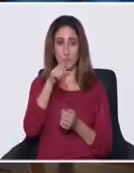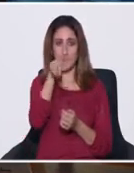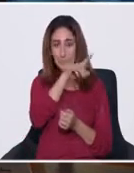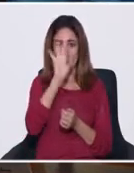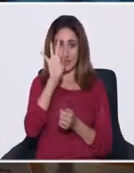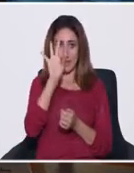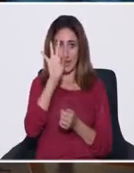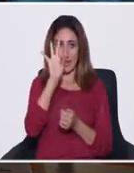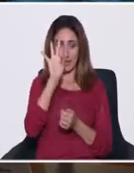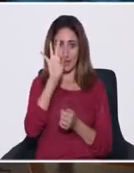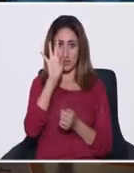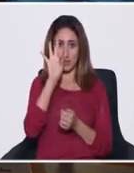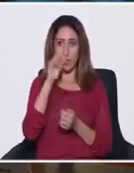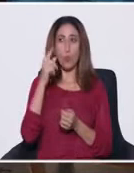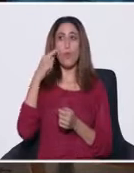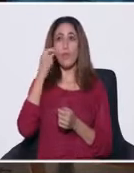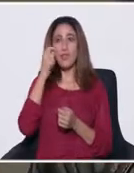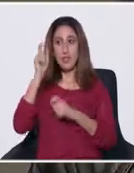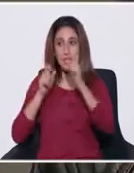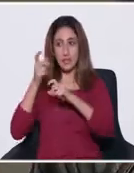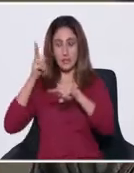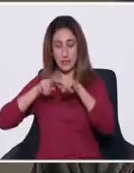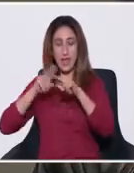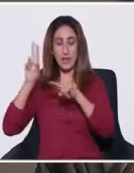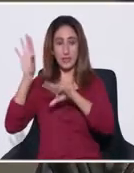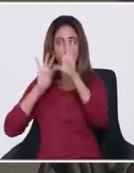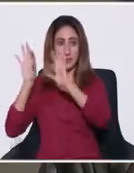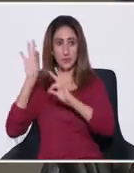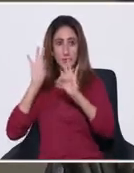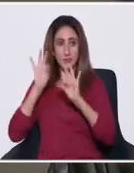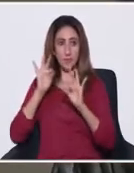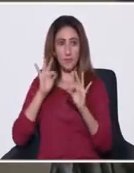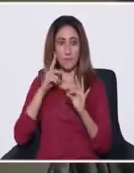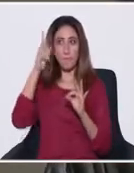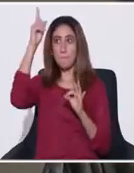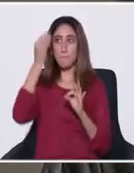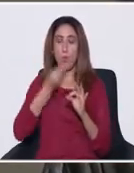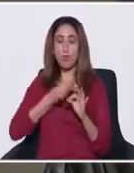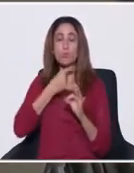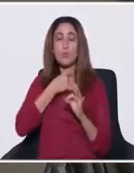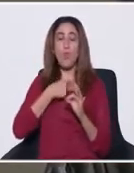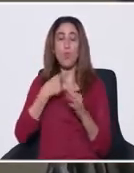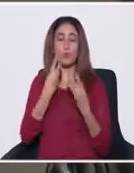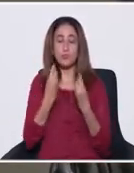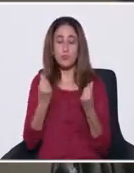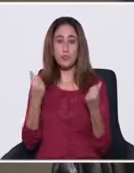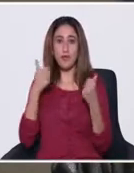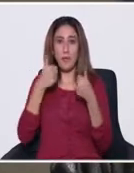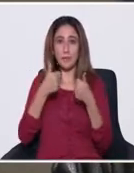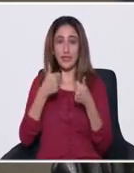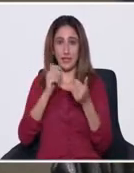وهشام وان شاء الله في ناس تانيين كتير، ان هم قدر الموهبه اللي ربنا حطها فيهم وفي اصواتهم